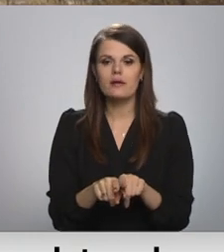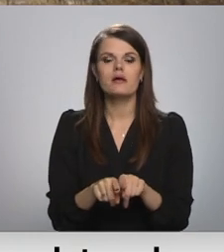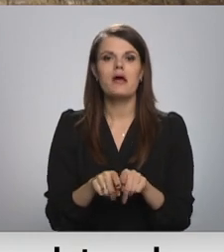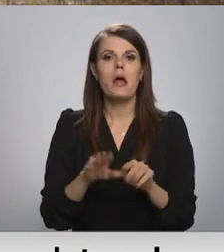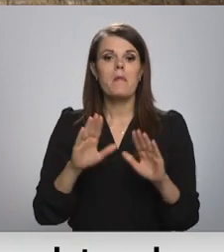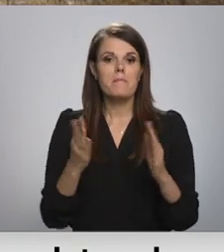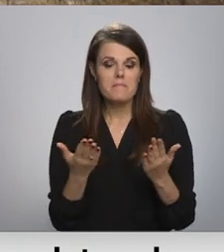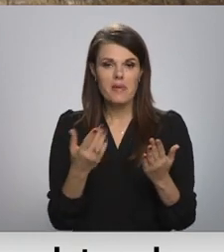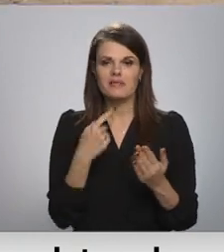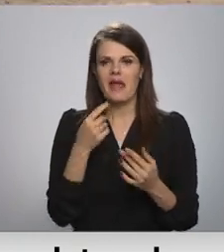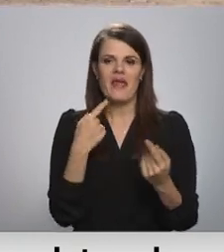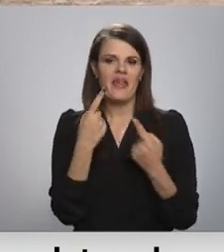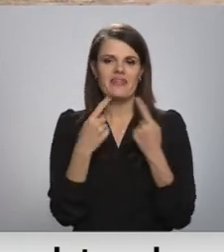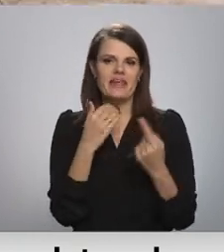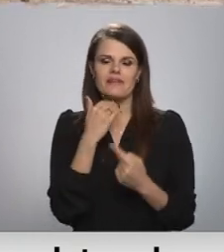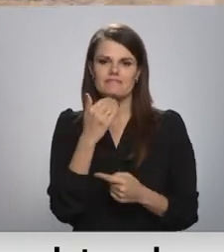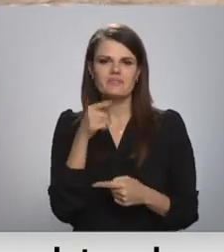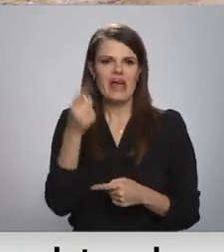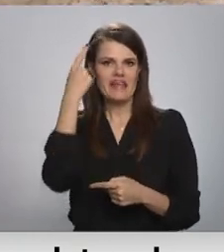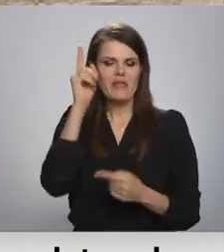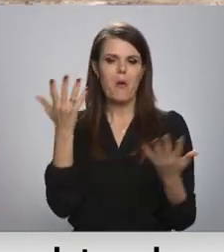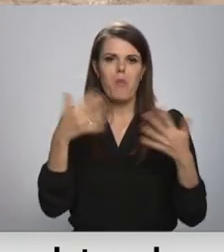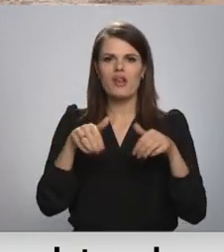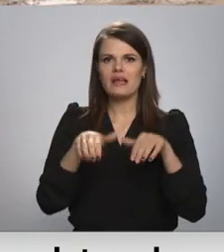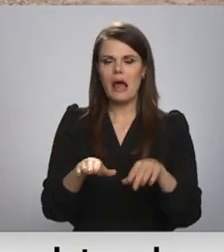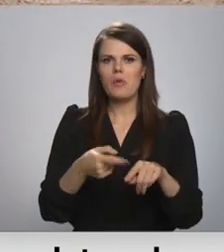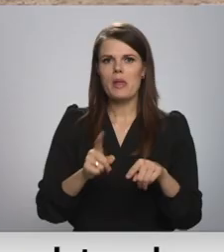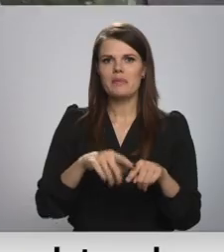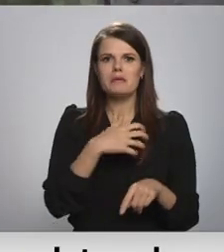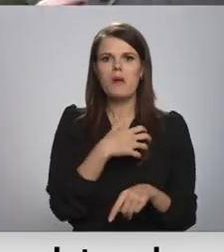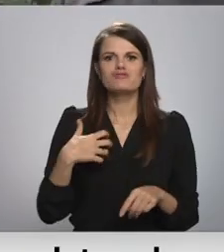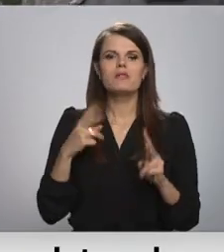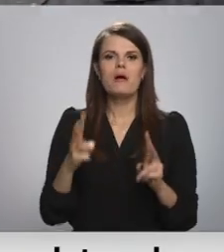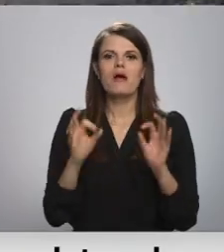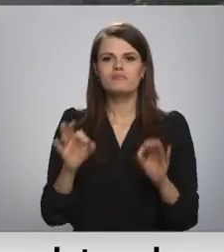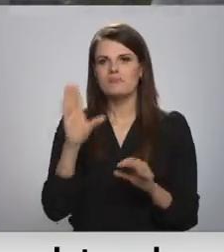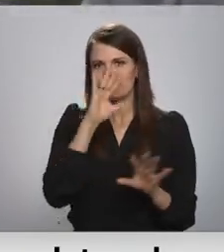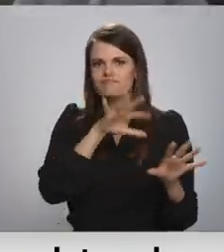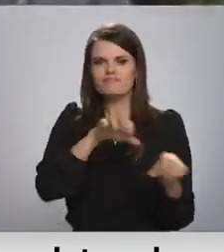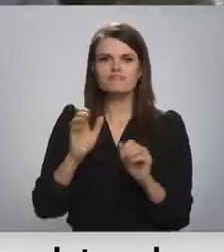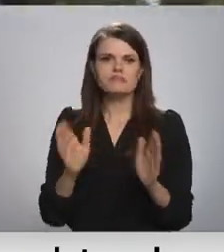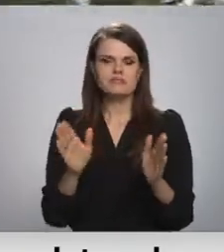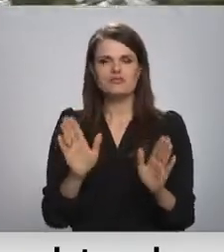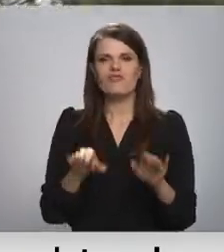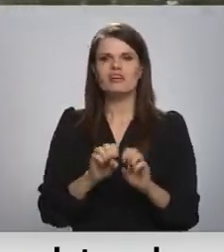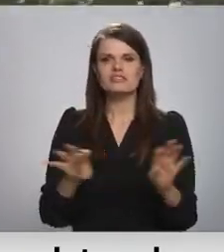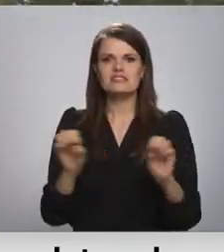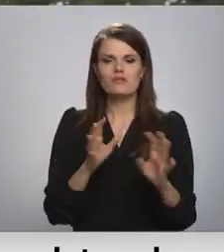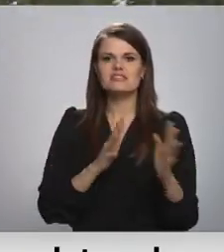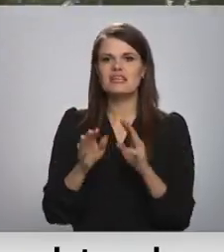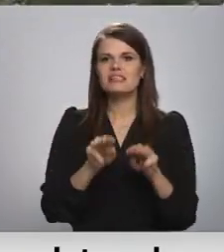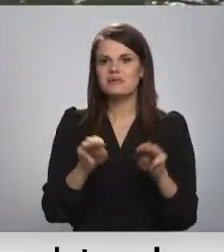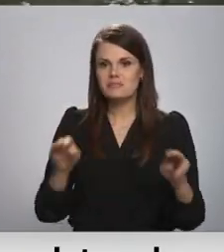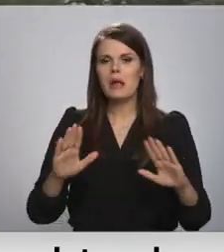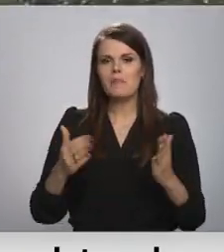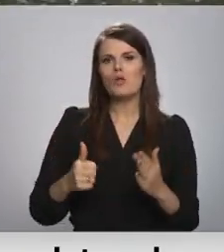šoreiz atteicās, norādot, ka šī ideja esot politisks lēmums, tāpēc to, kā pašvaldības realitātē pārņem šos ceļus, vislabāk varot skaidrot satiksmes ministrija. Taču